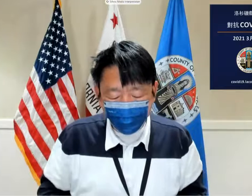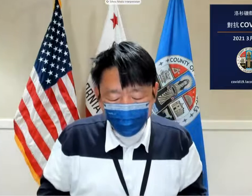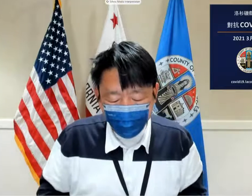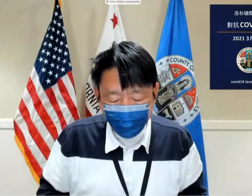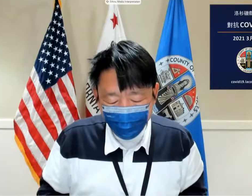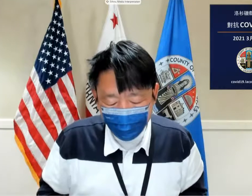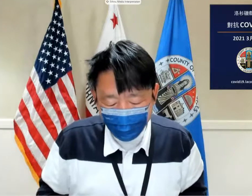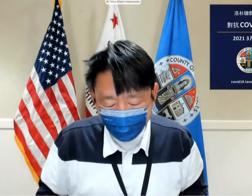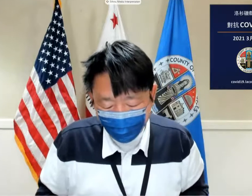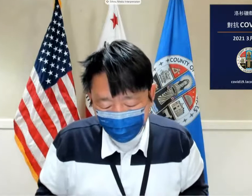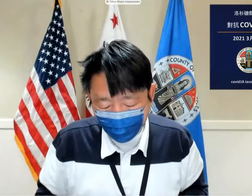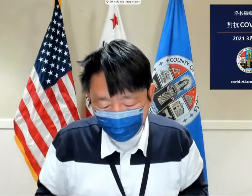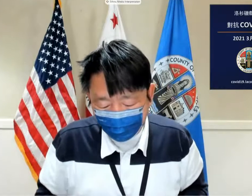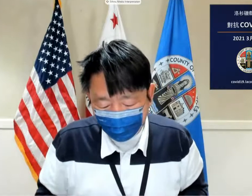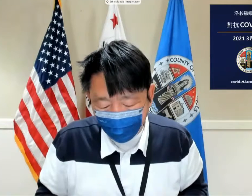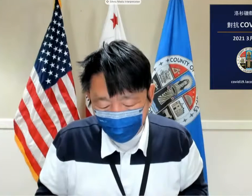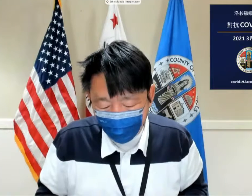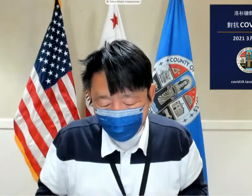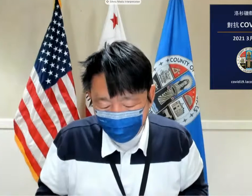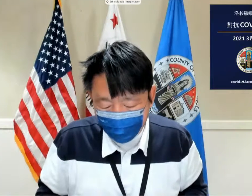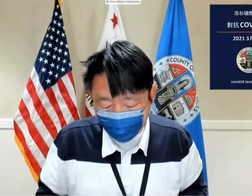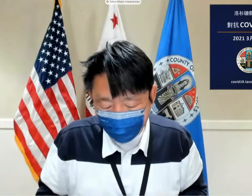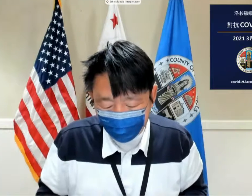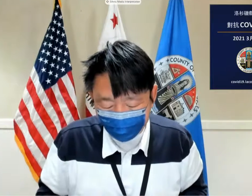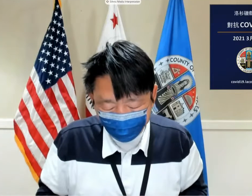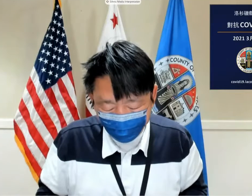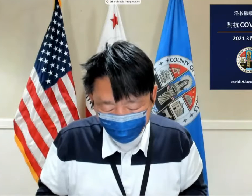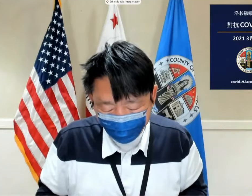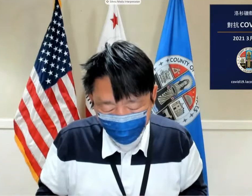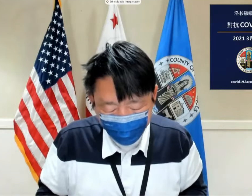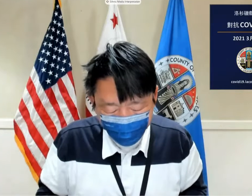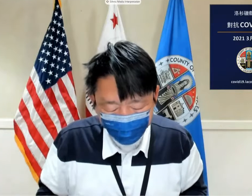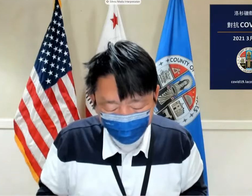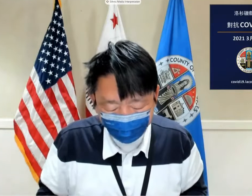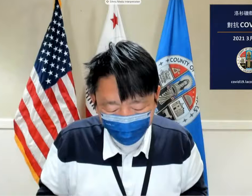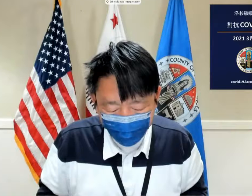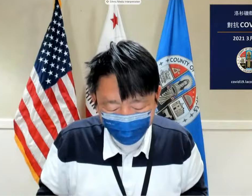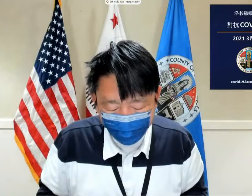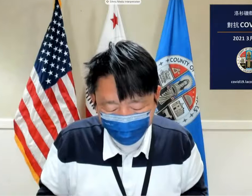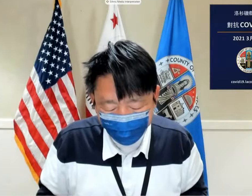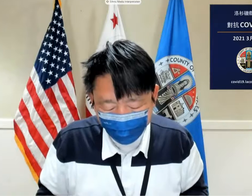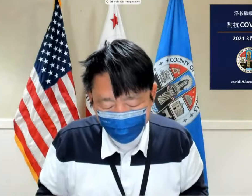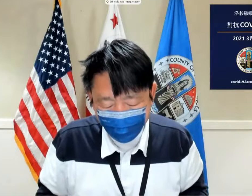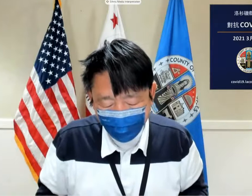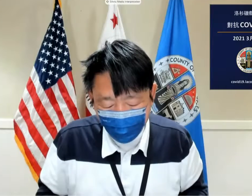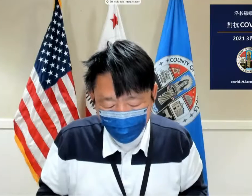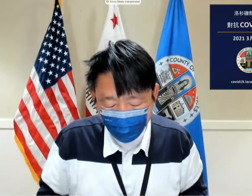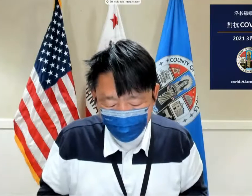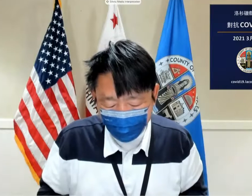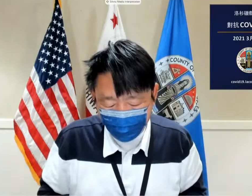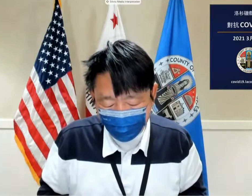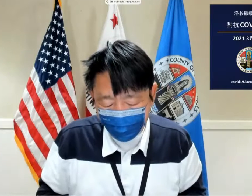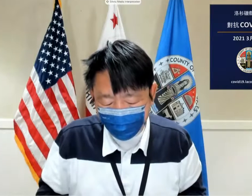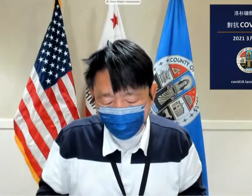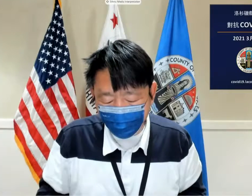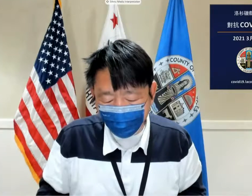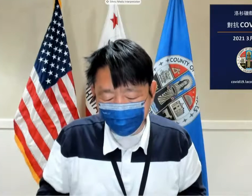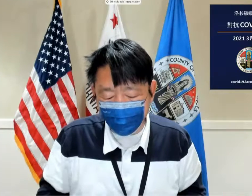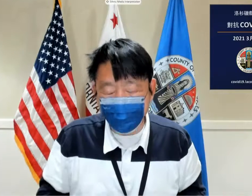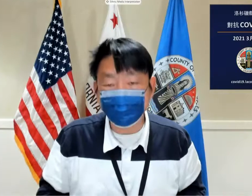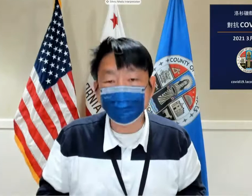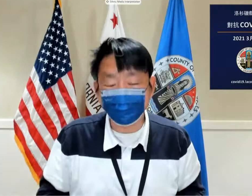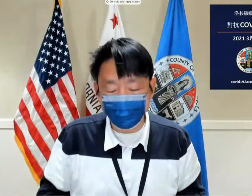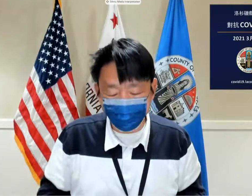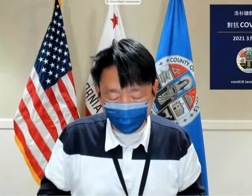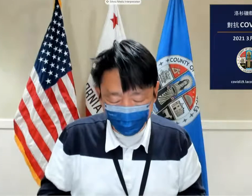对必须进行现场作业和办公类场所的或业务的必要类行业，允许室内容量开